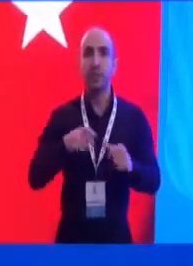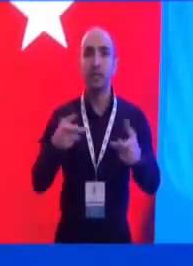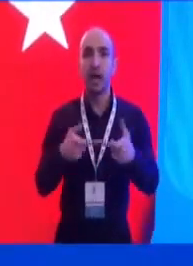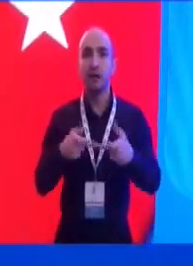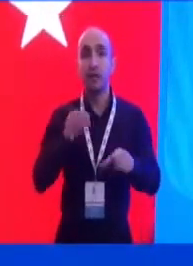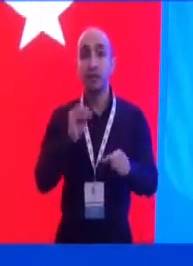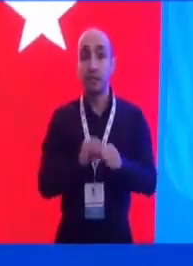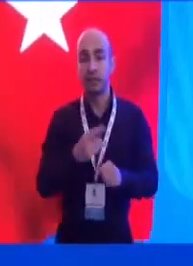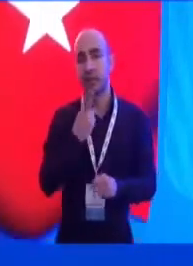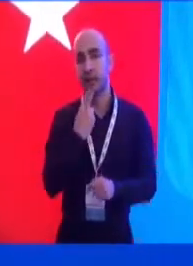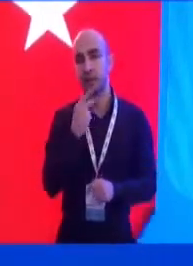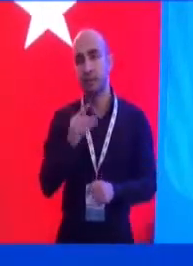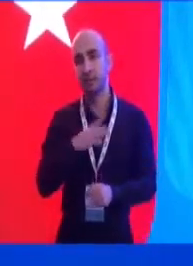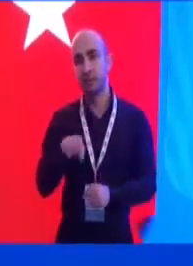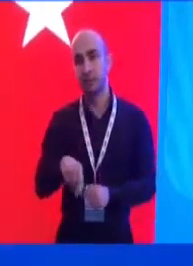kadınlar üzerinden yürüdü.